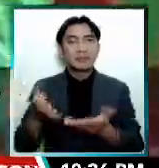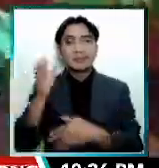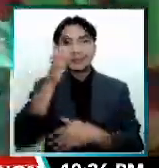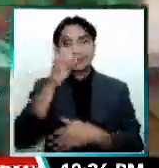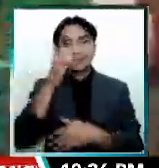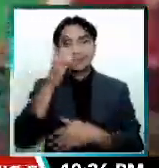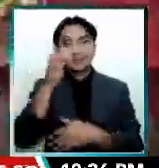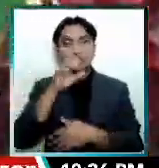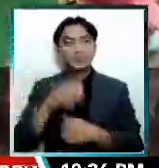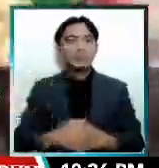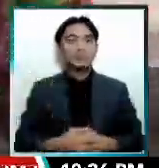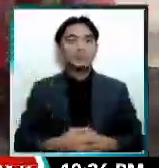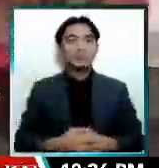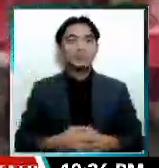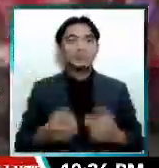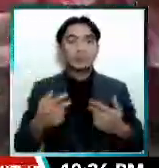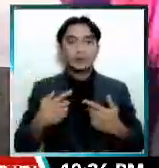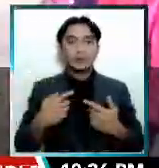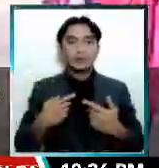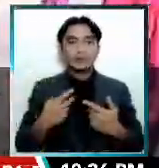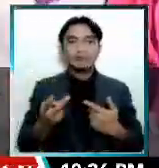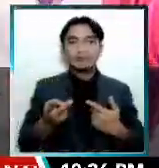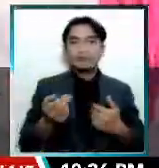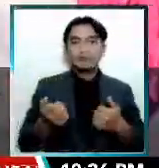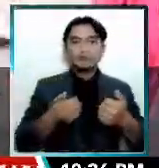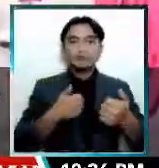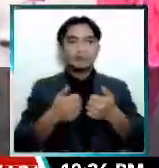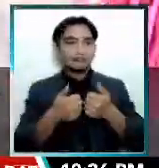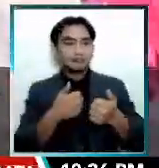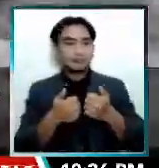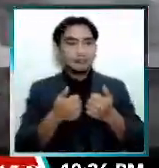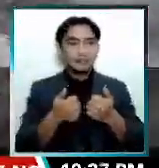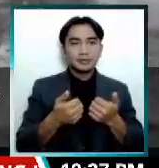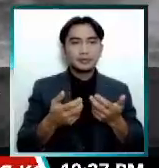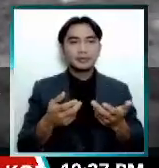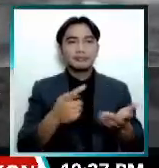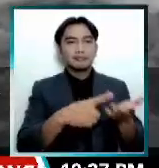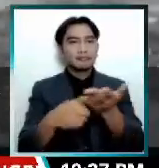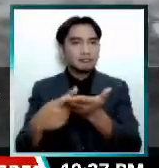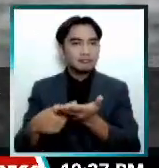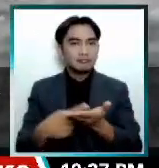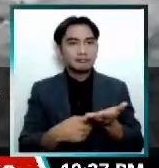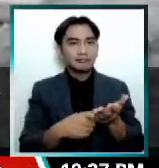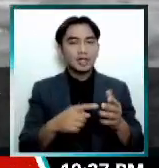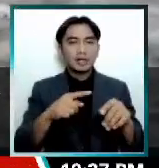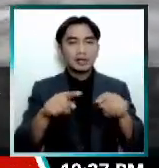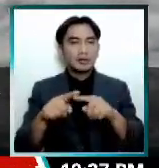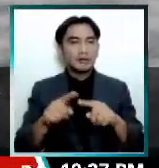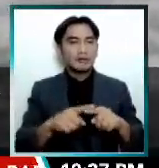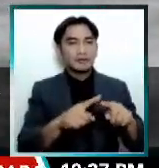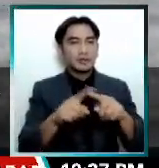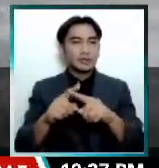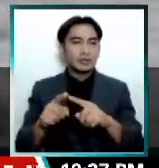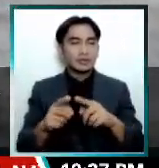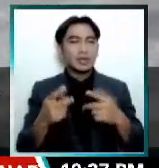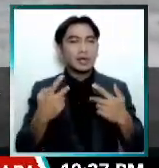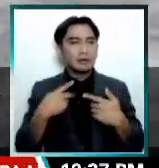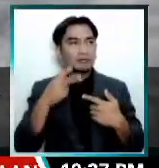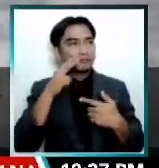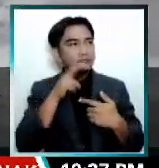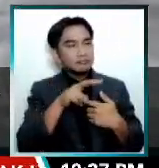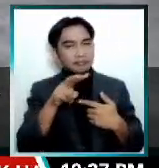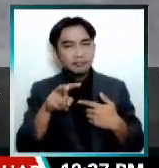event na Grand Ritual Showdown na sayawan ng iba-ibang contingents sa probinsya. Ayon kay Garcia, nakita na niya ang itsura ng venue